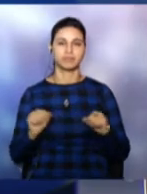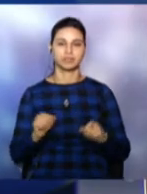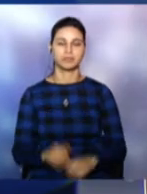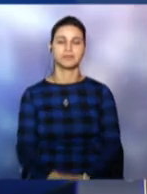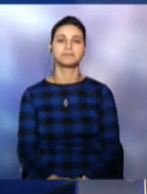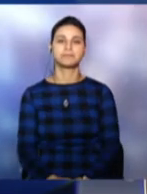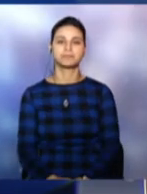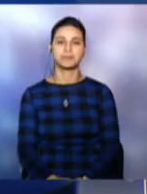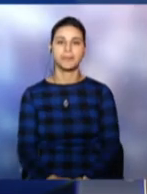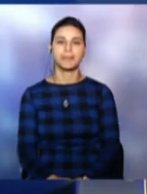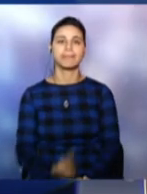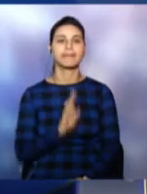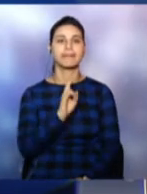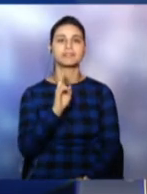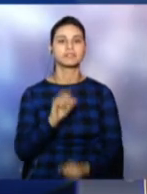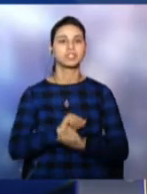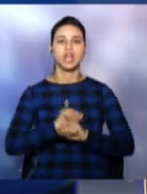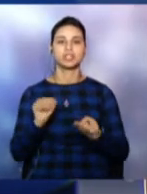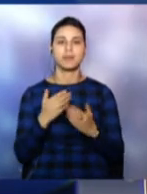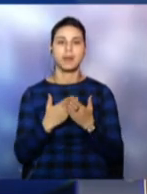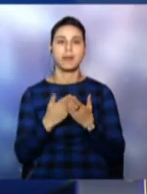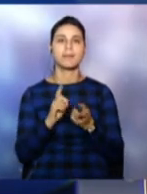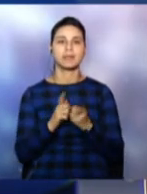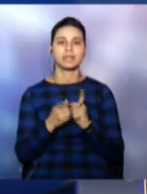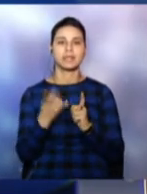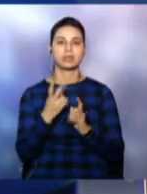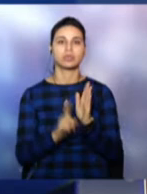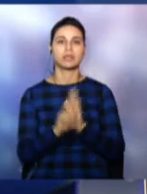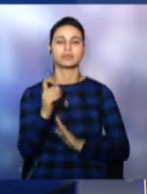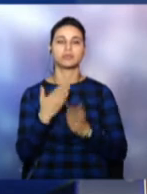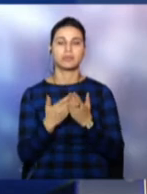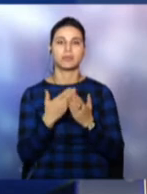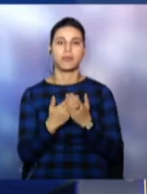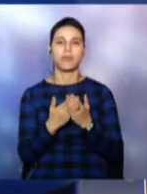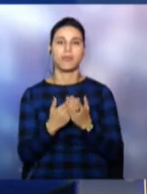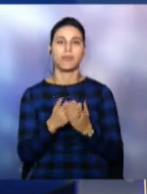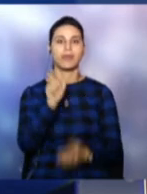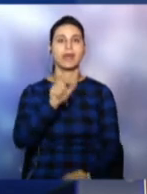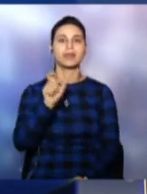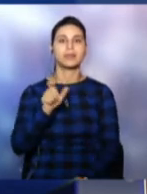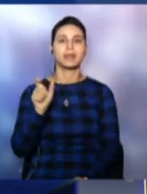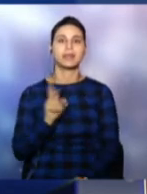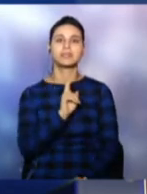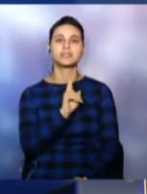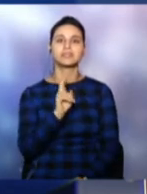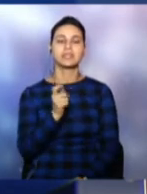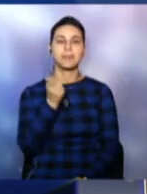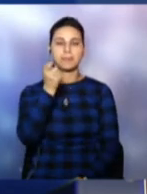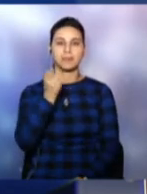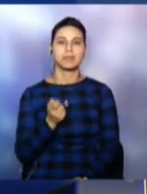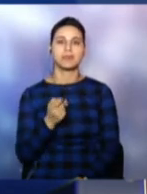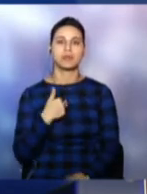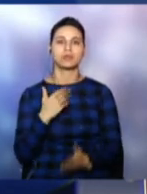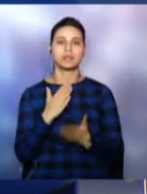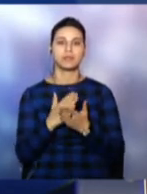დაუბრუნდეთ, ვისთვის არ შეიძლება? მოდით პირიქით დავიწყოთ. ანუ კატეგორია, რომლისთვისაც მინიმალურად